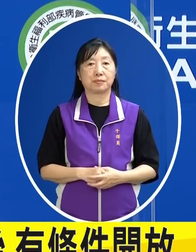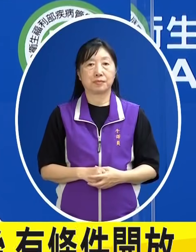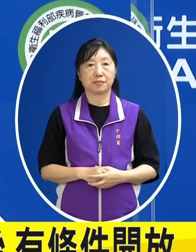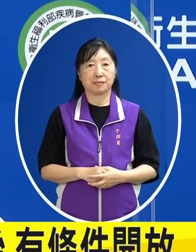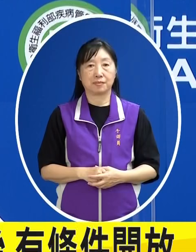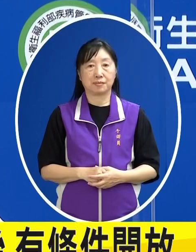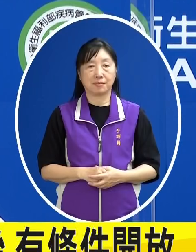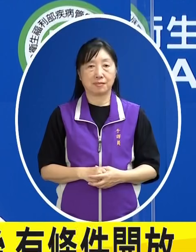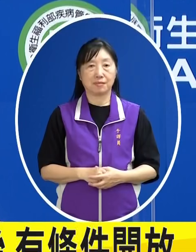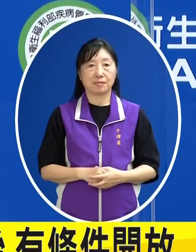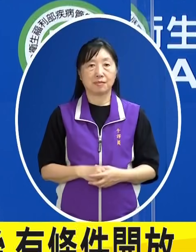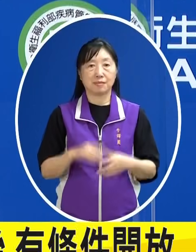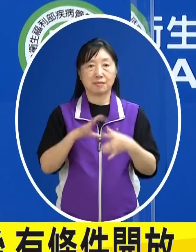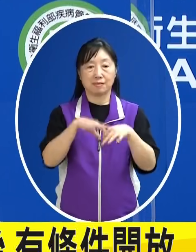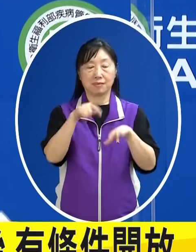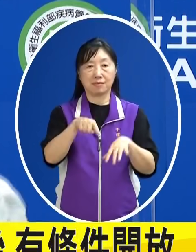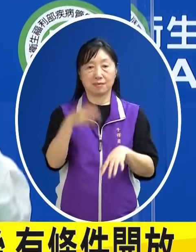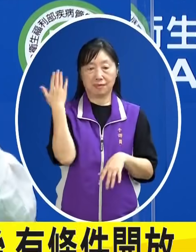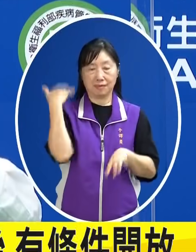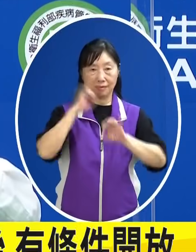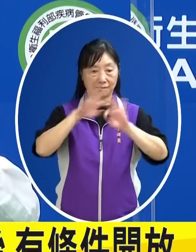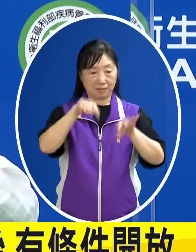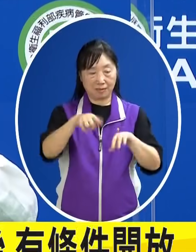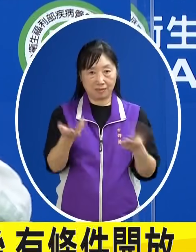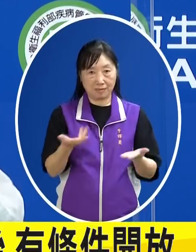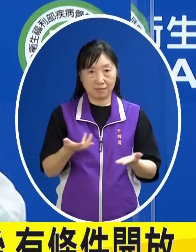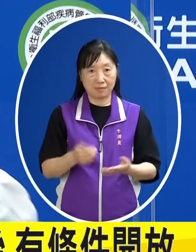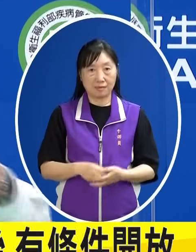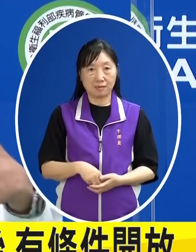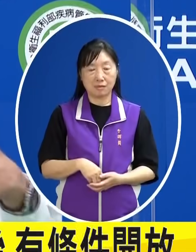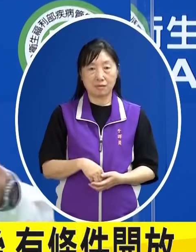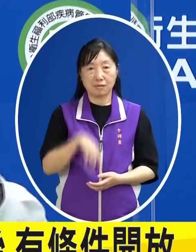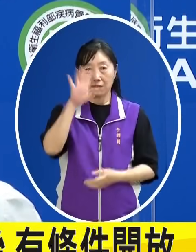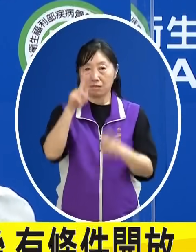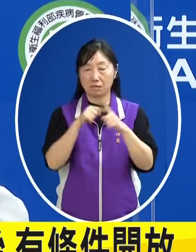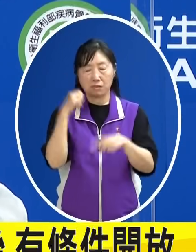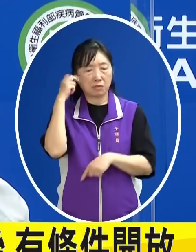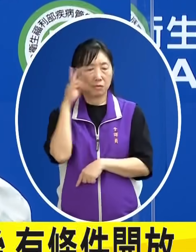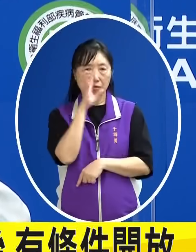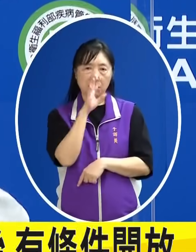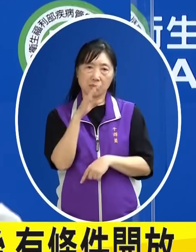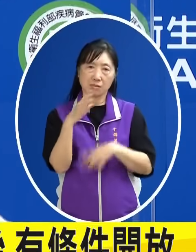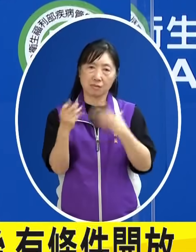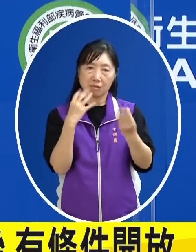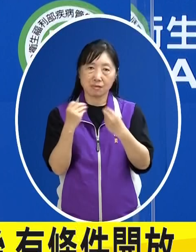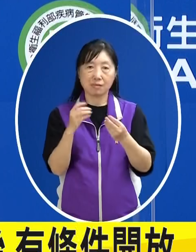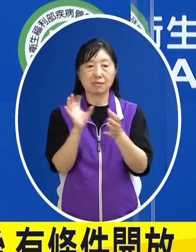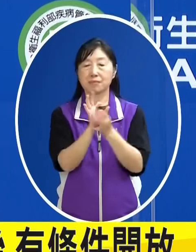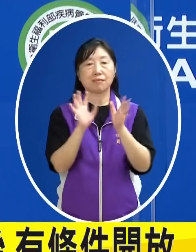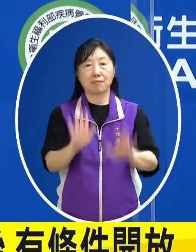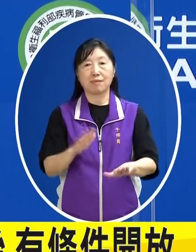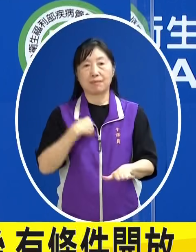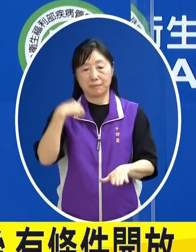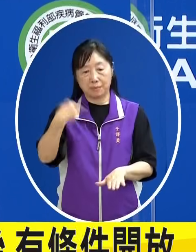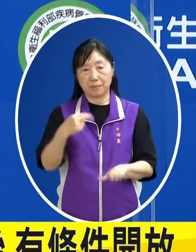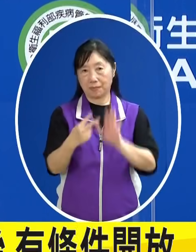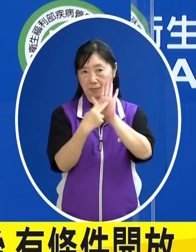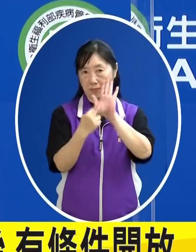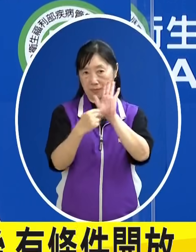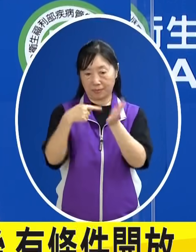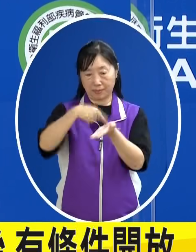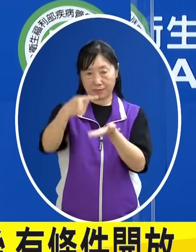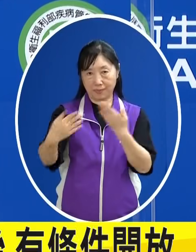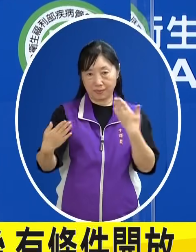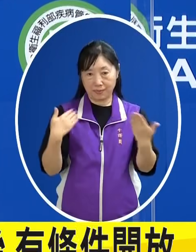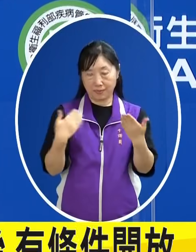再把这边讲的可能还是有一些不是那么清楚，那我今天再把它整理一下，那清楚的跟大